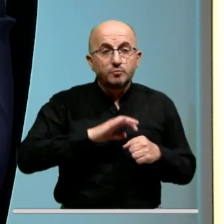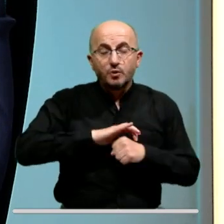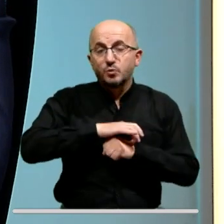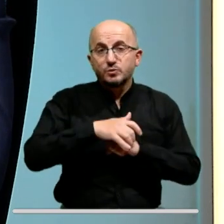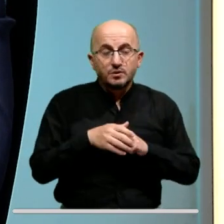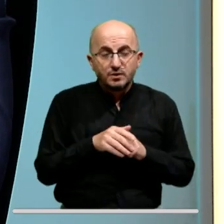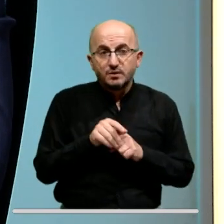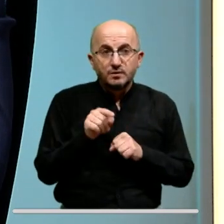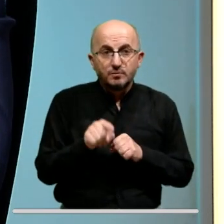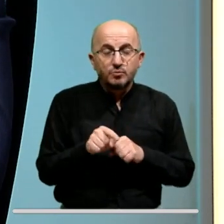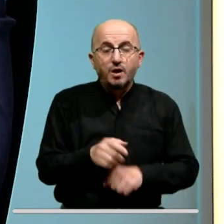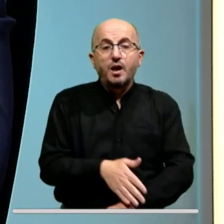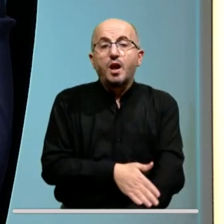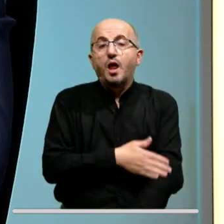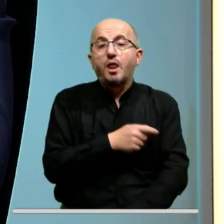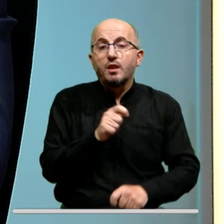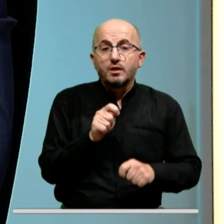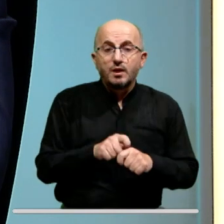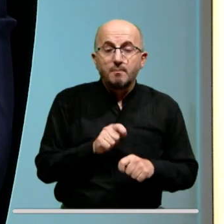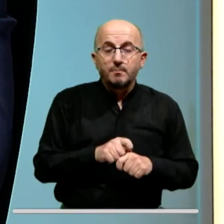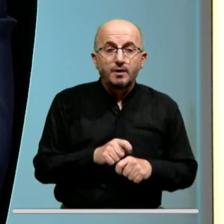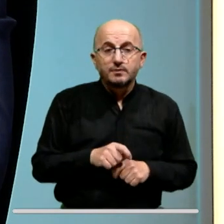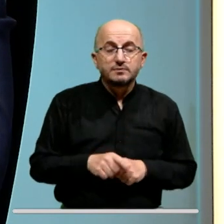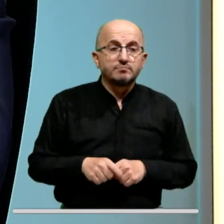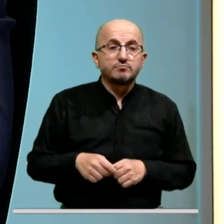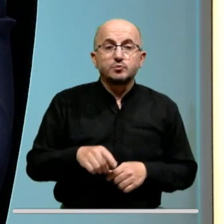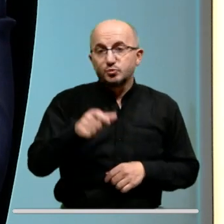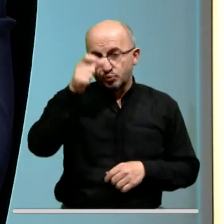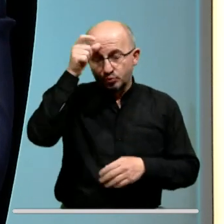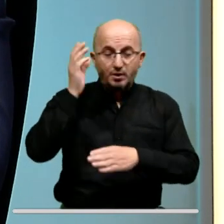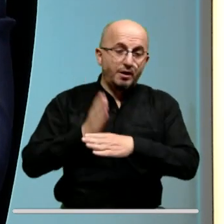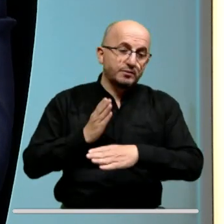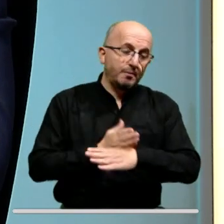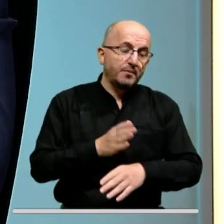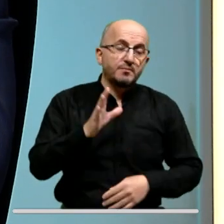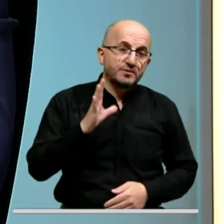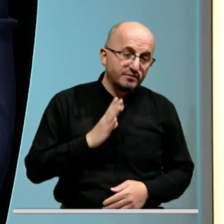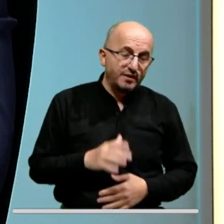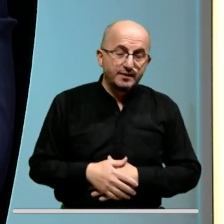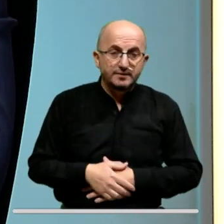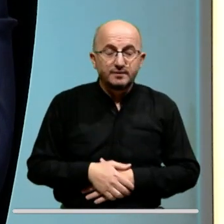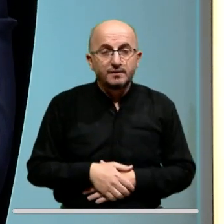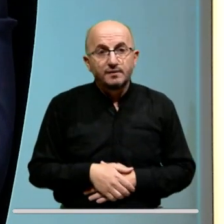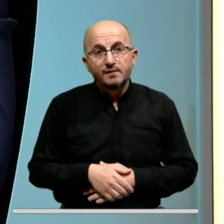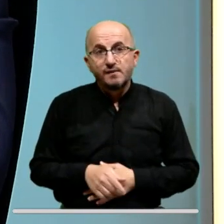ülkelerinde bu işi helalinden yapan bizim kasaplarımız var. Yani onlara tekrar dikkat